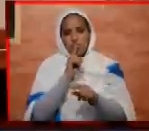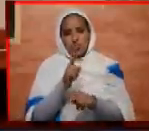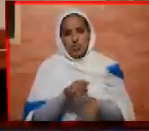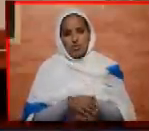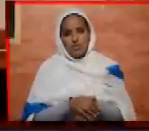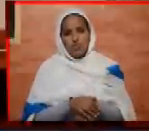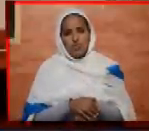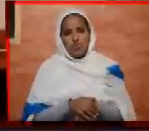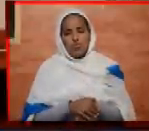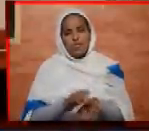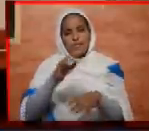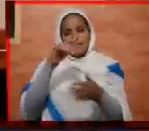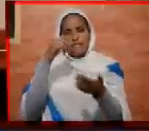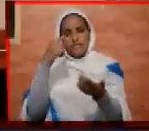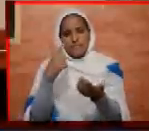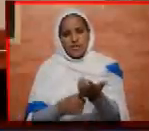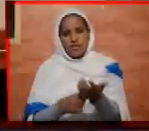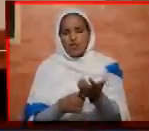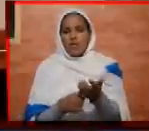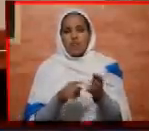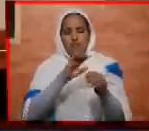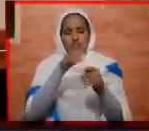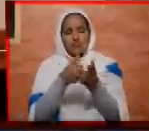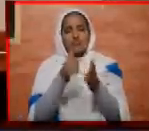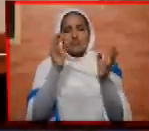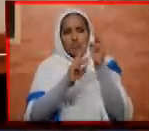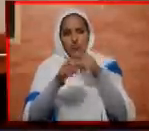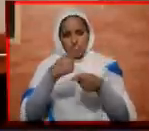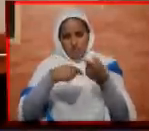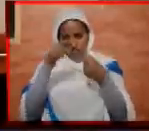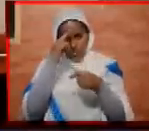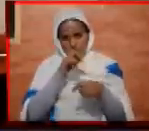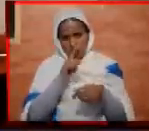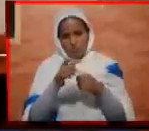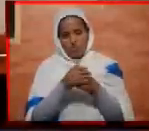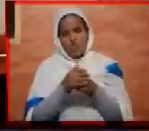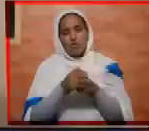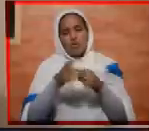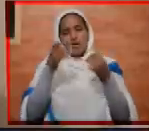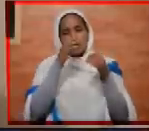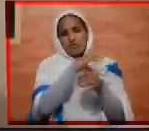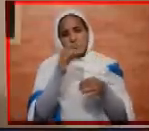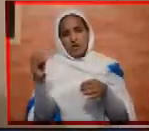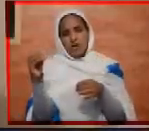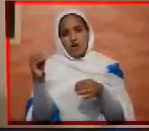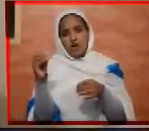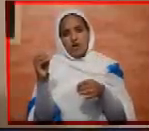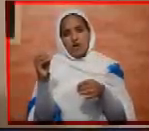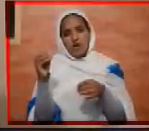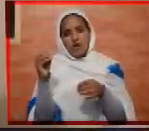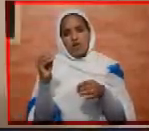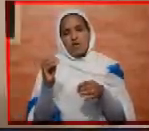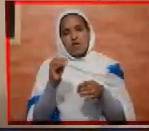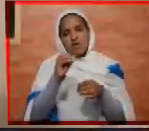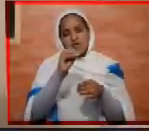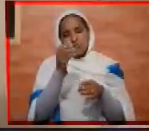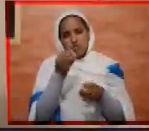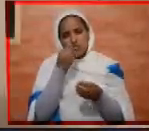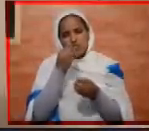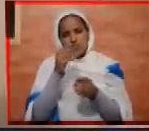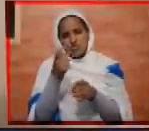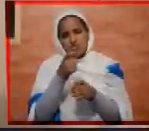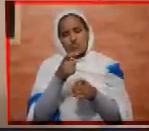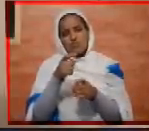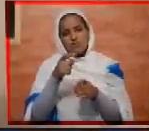ንቃት ካለበት አካባቢ ስለሆነ መምህሩም በሚያዙት ጊዜ ጓደኛም አለቃም የትምህርት ቤት